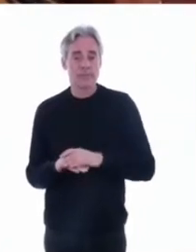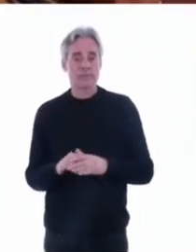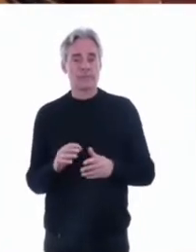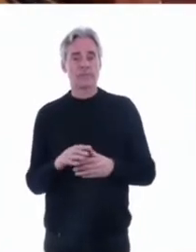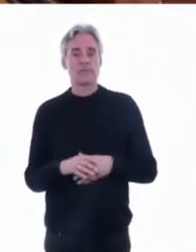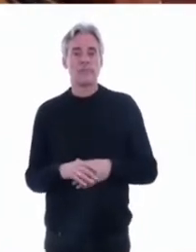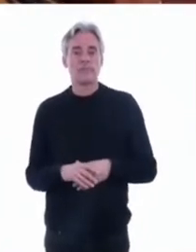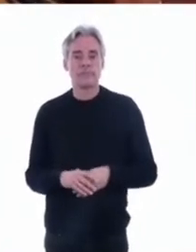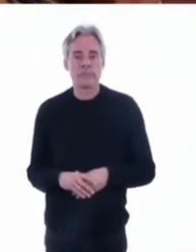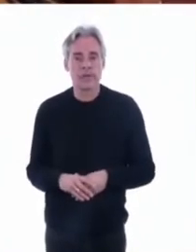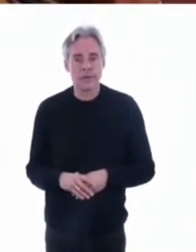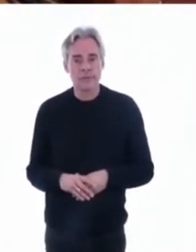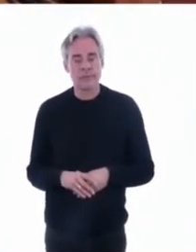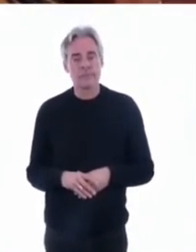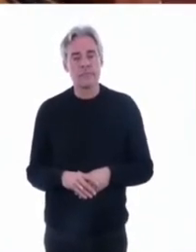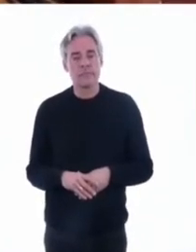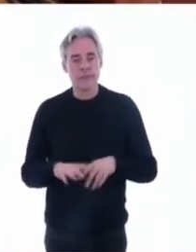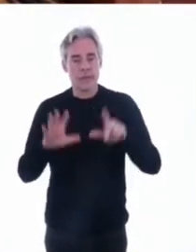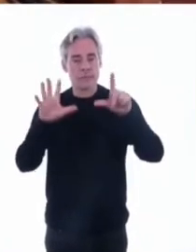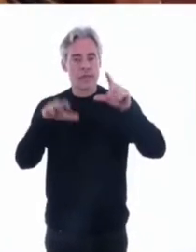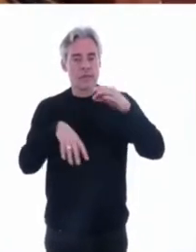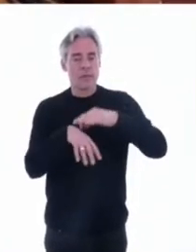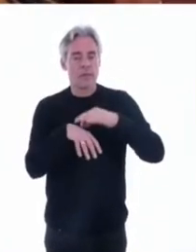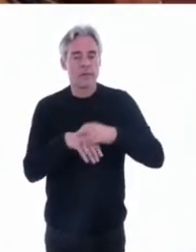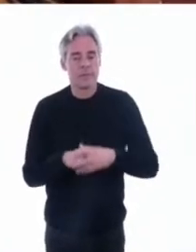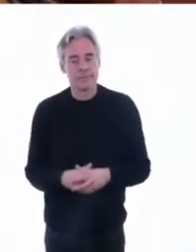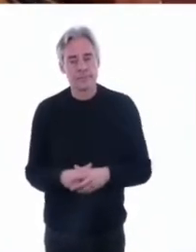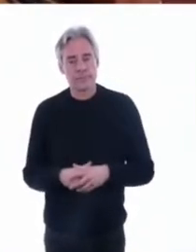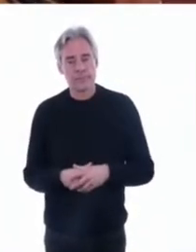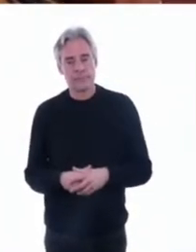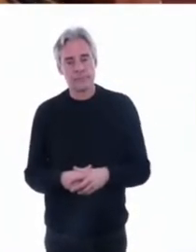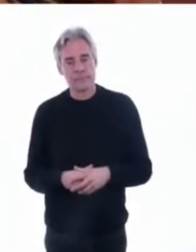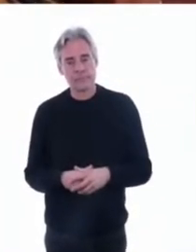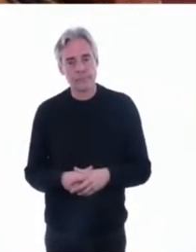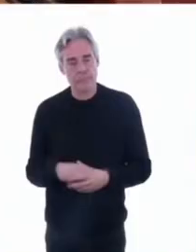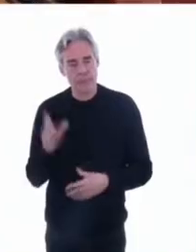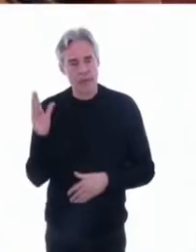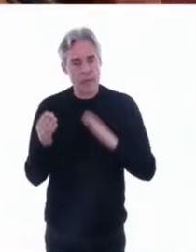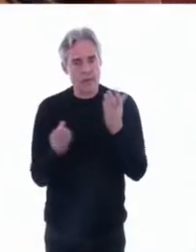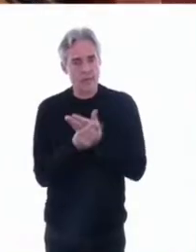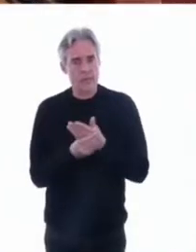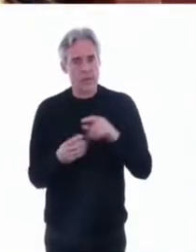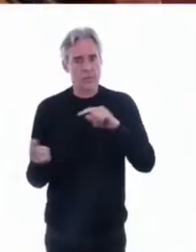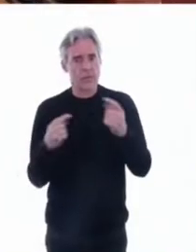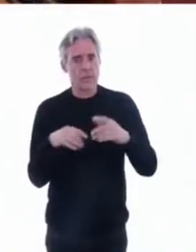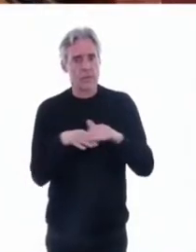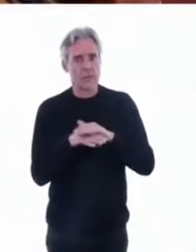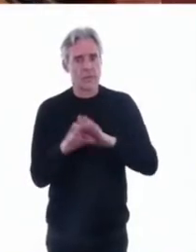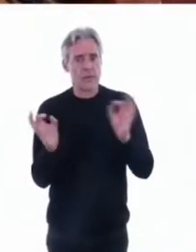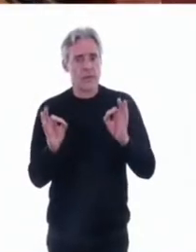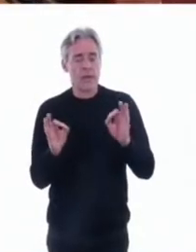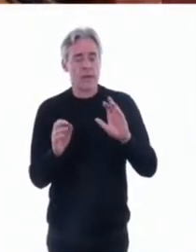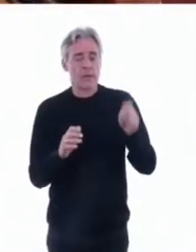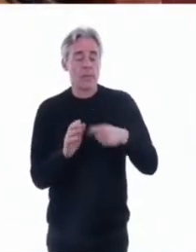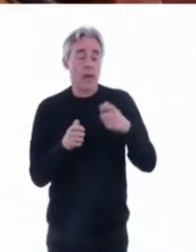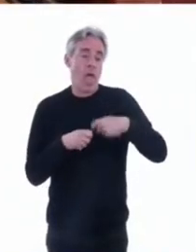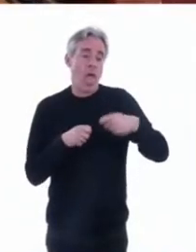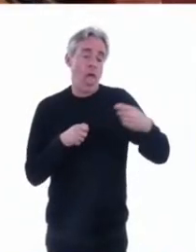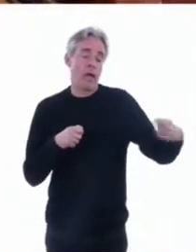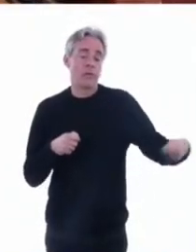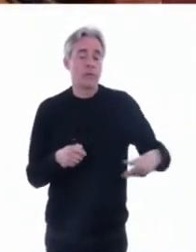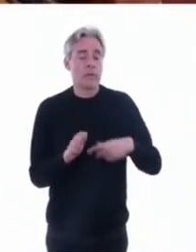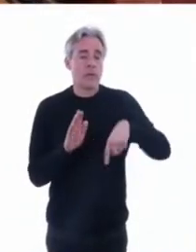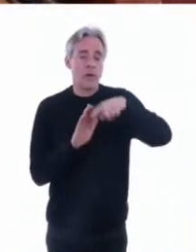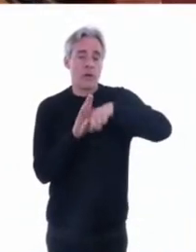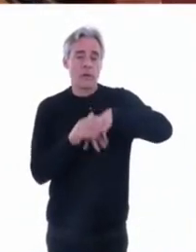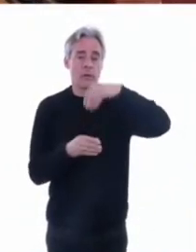si l'ouvrage est très important, Madame Chiari, merci de respecter le règlement. Vous ne faites pas de débat politique ici, c'est normal qu'à un moment... Non, mais respectez le règlement